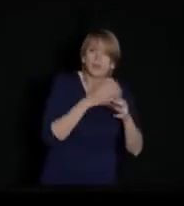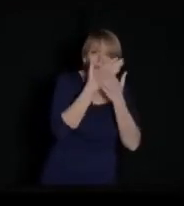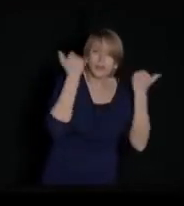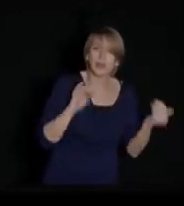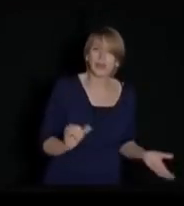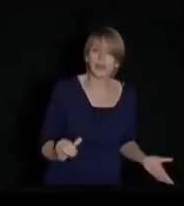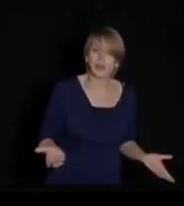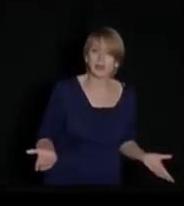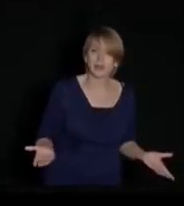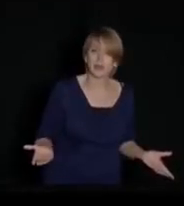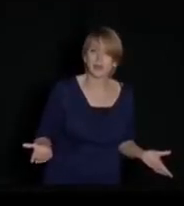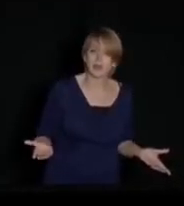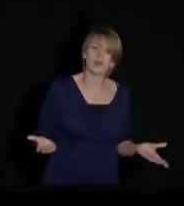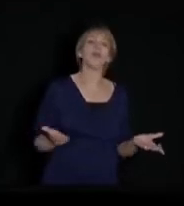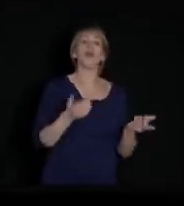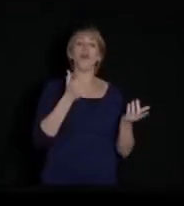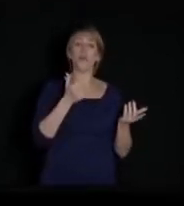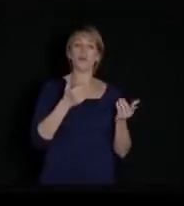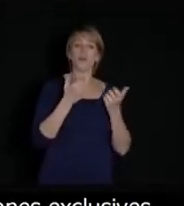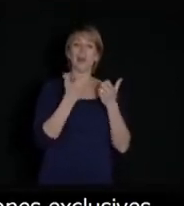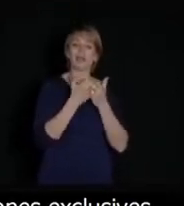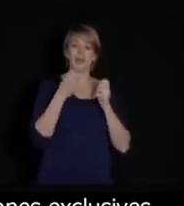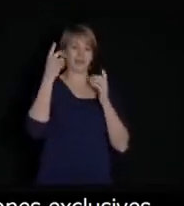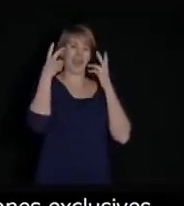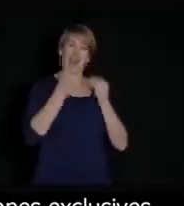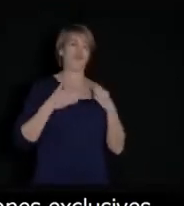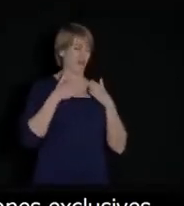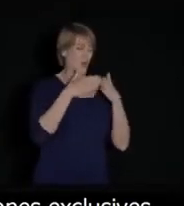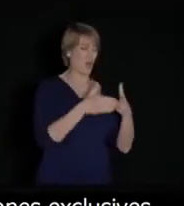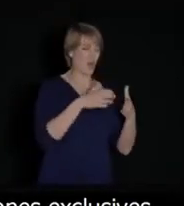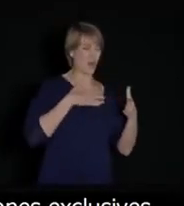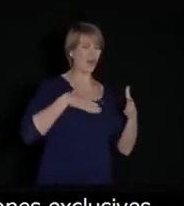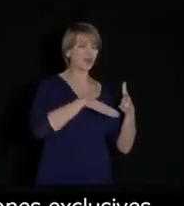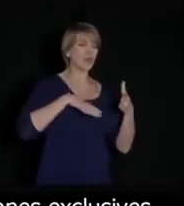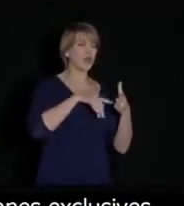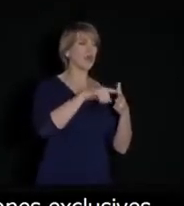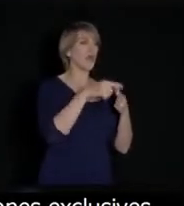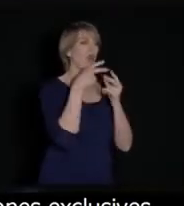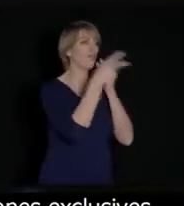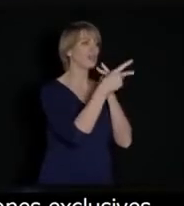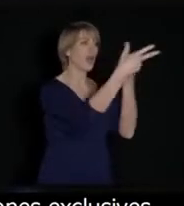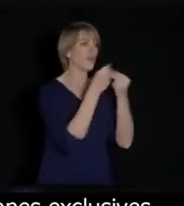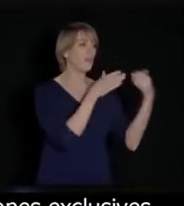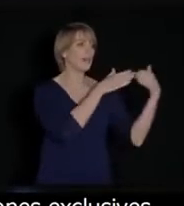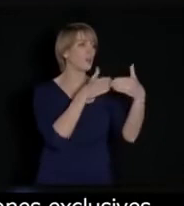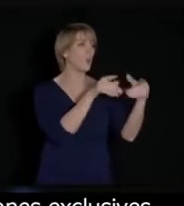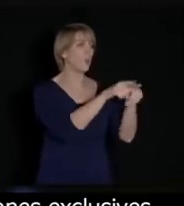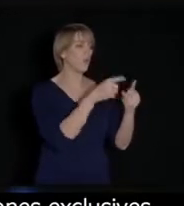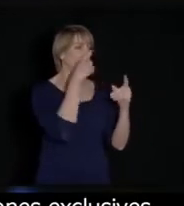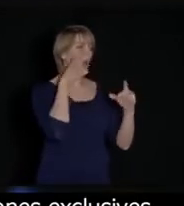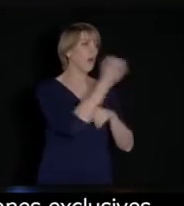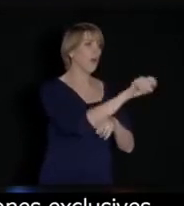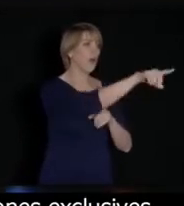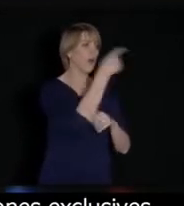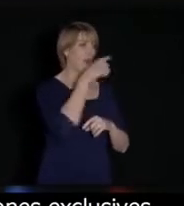À mesure que le pôle fond, vous avez peur parce que le pôle fond, eux, ils sont dans leur bateau en train de voir qui va prendre le fond avant l'autre. Voilà